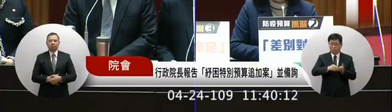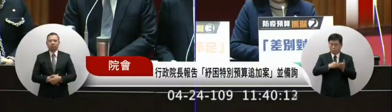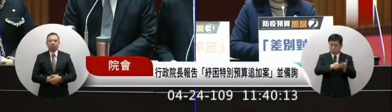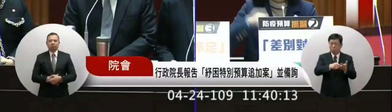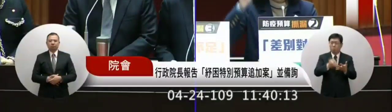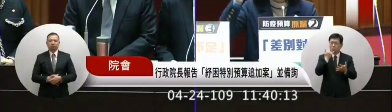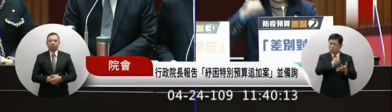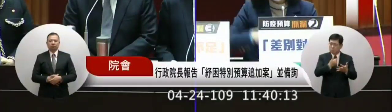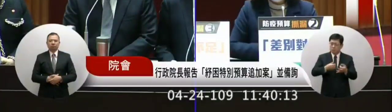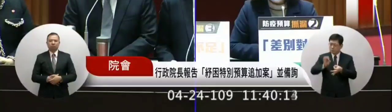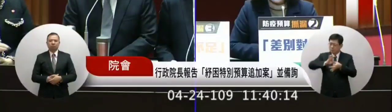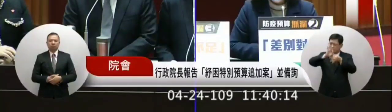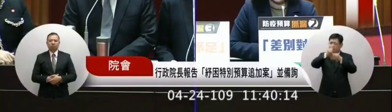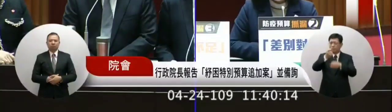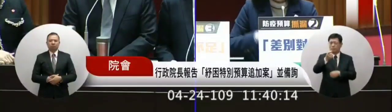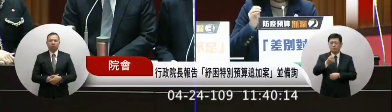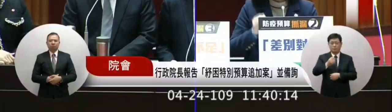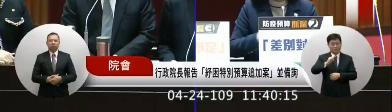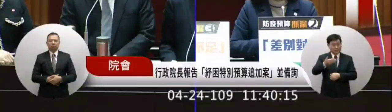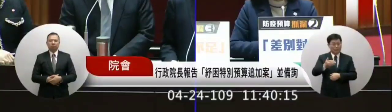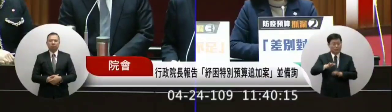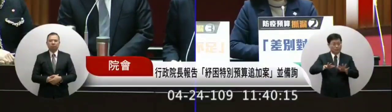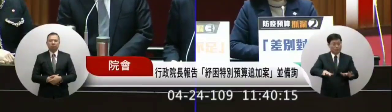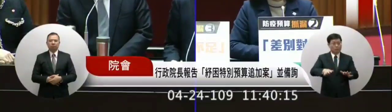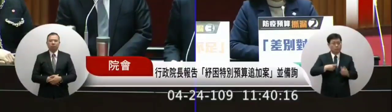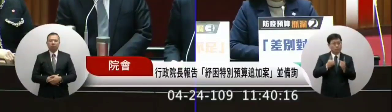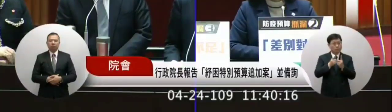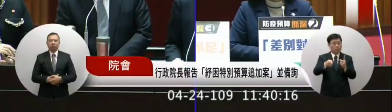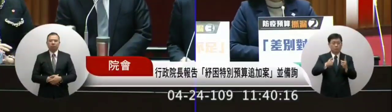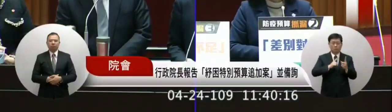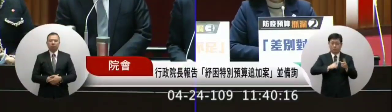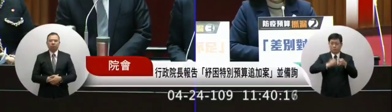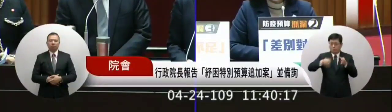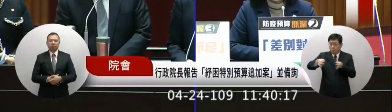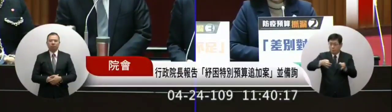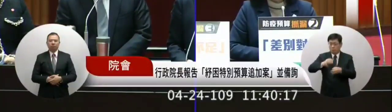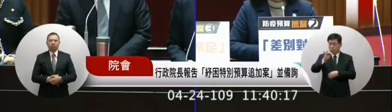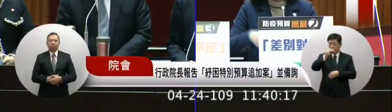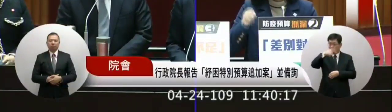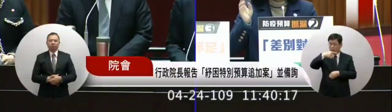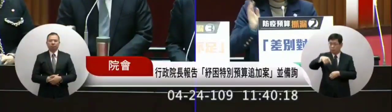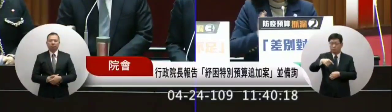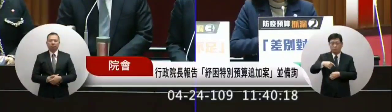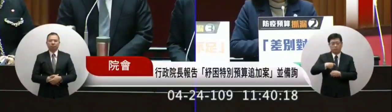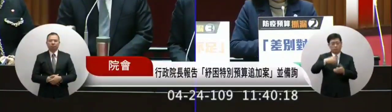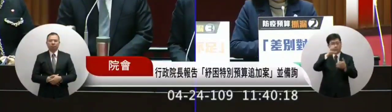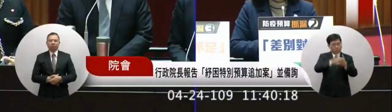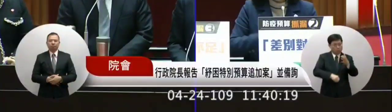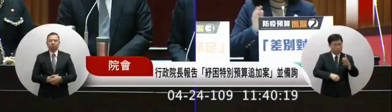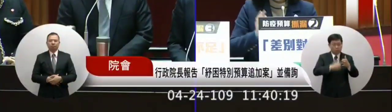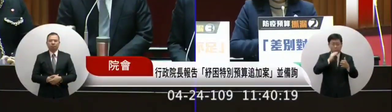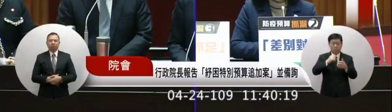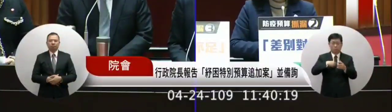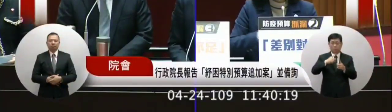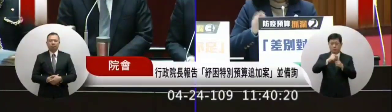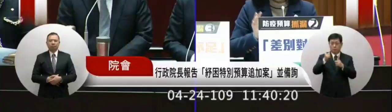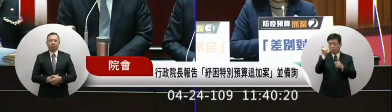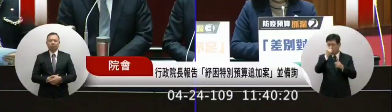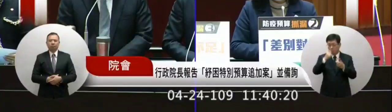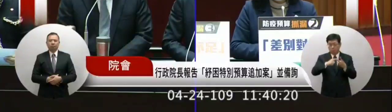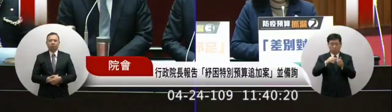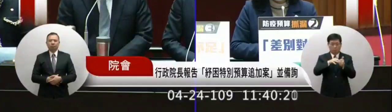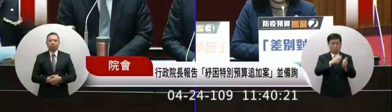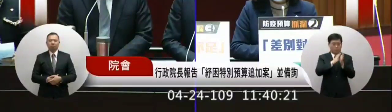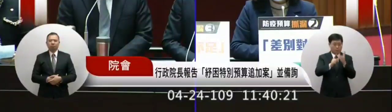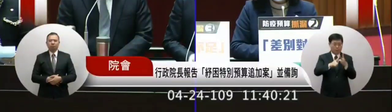投保集聚可能会稍微调高一点。可是这一次我们对于自营作业的100万人里面，扣除导游、领队、